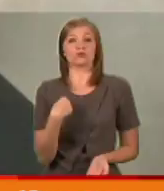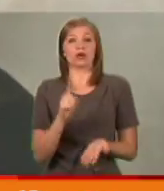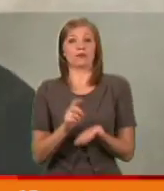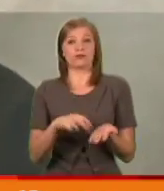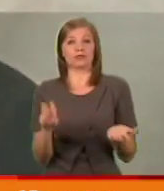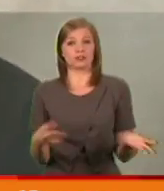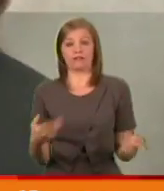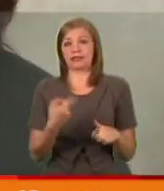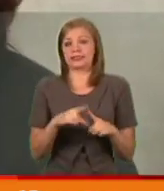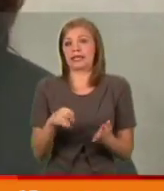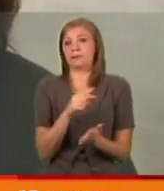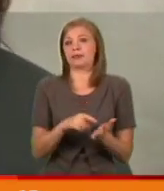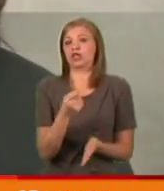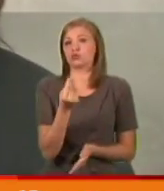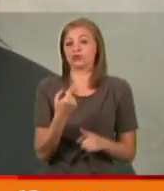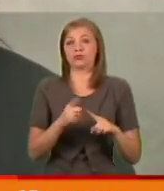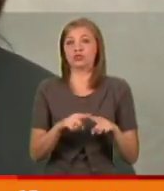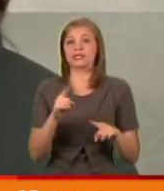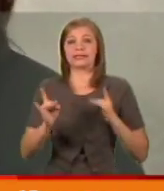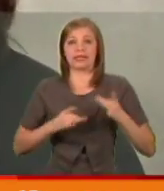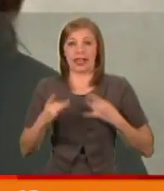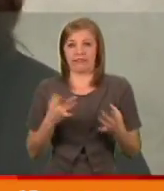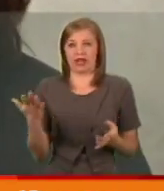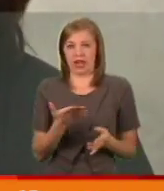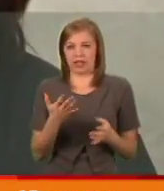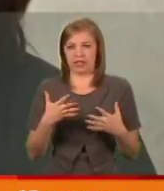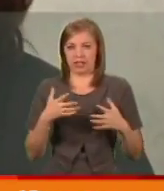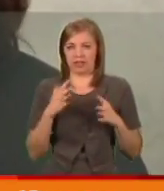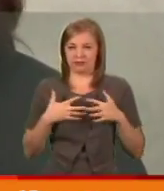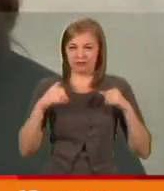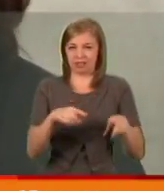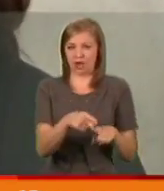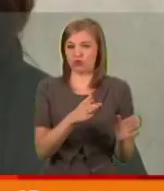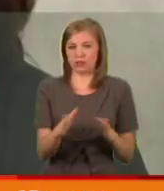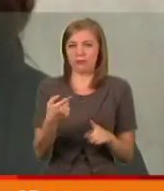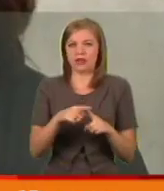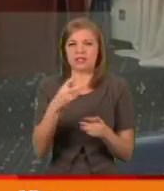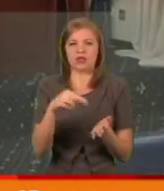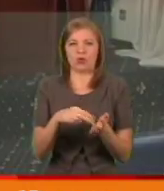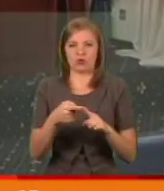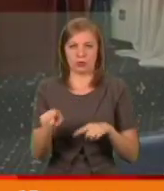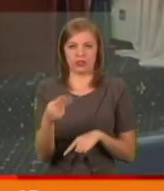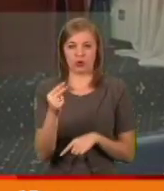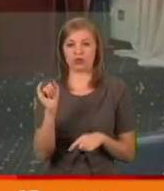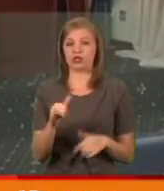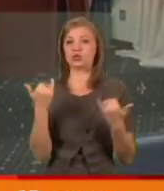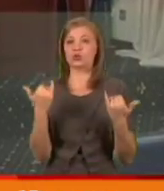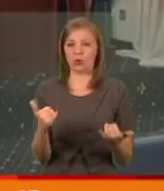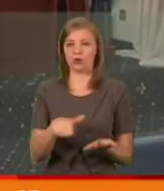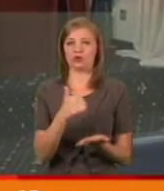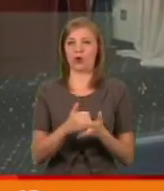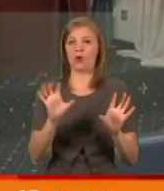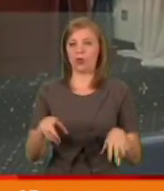йти в відставку? Це не питання з грошима, тому що ці нерви, які кладуться на цю систему, вони не коштують цих грошей. І от сьогодні голова